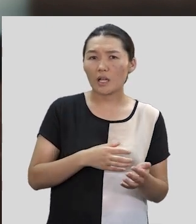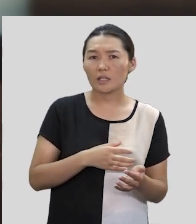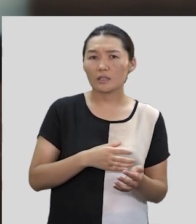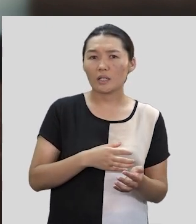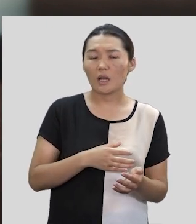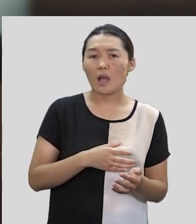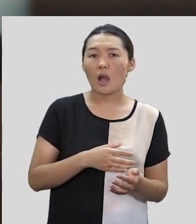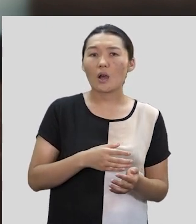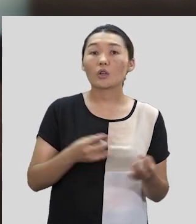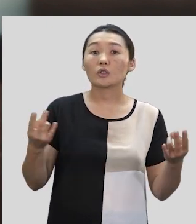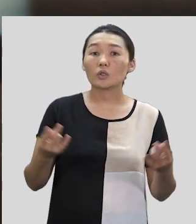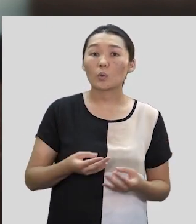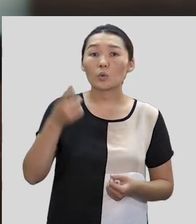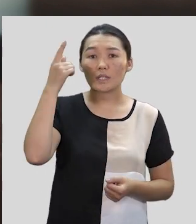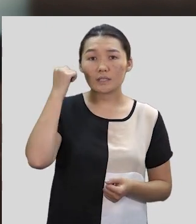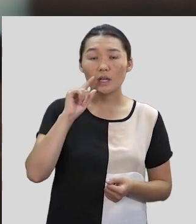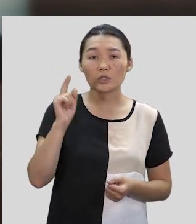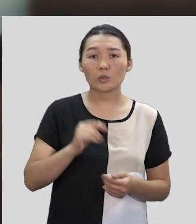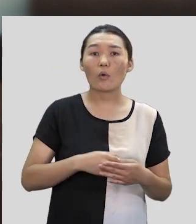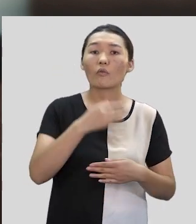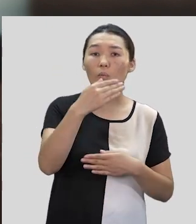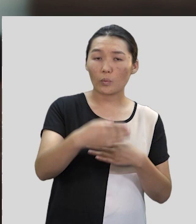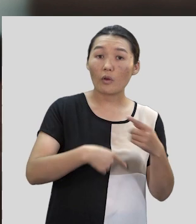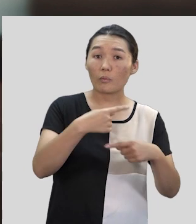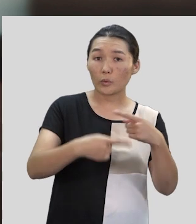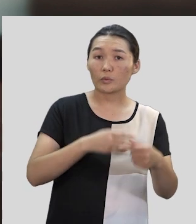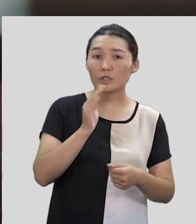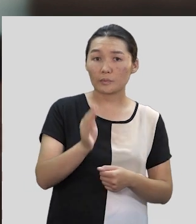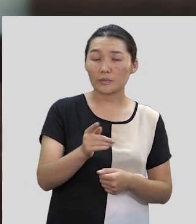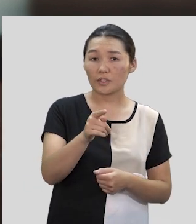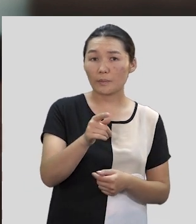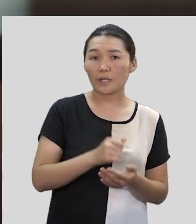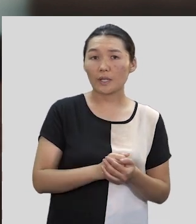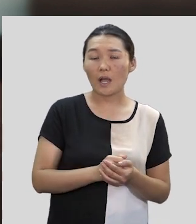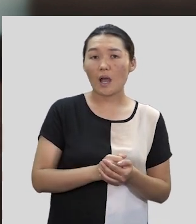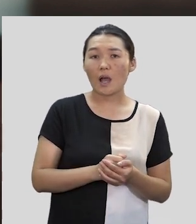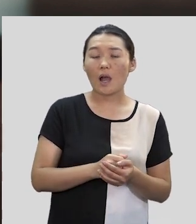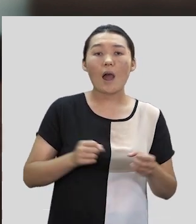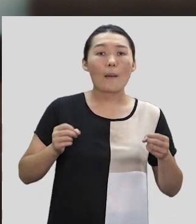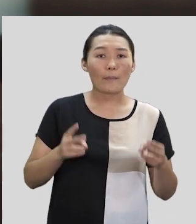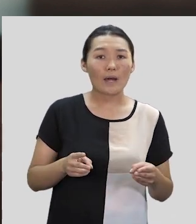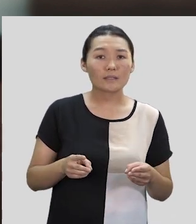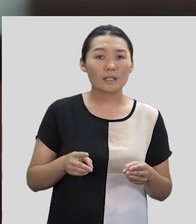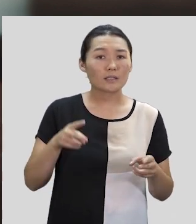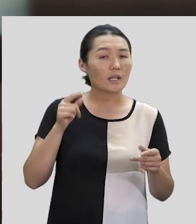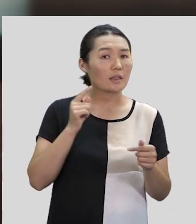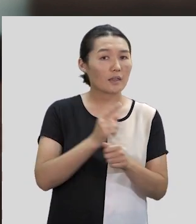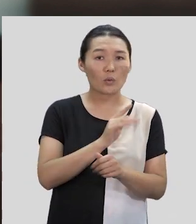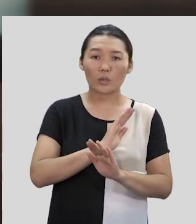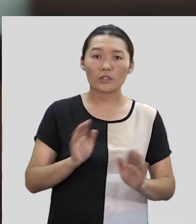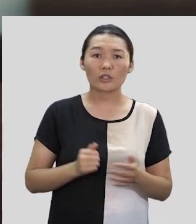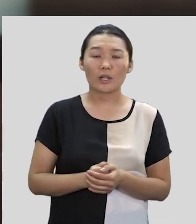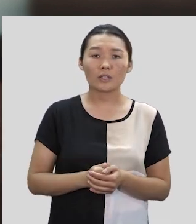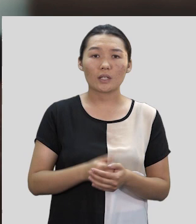знать что в будущем тебе опасность и болезнь не угрожает свой интеллект то разбив